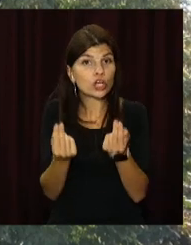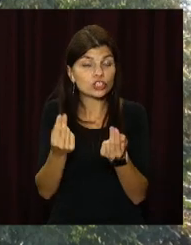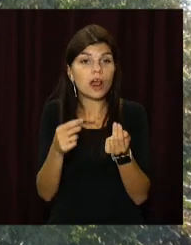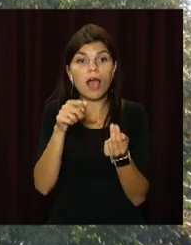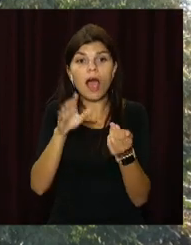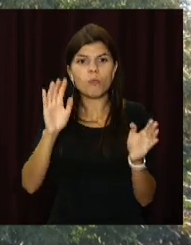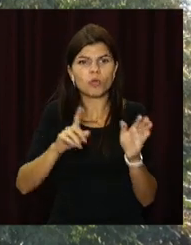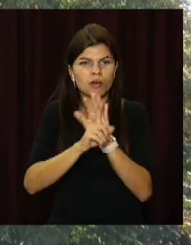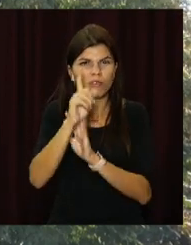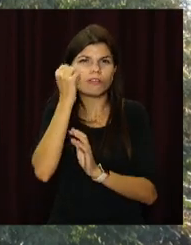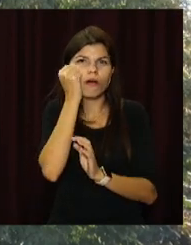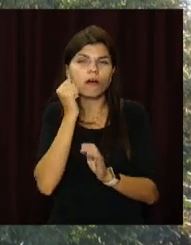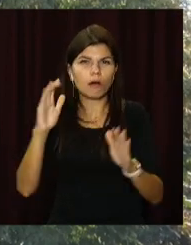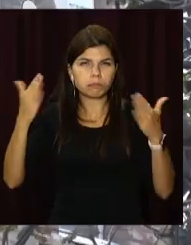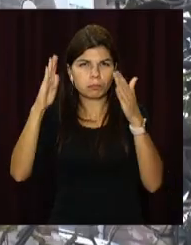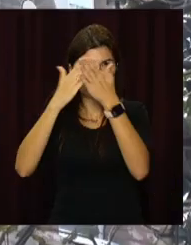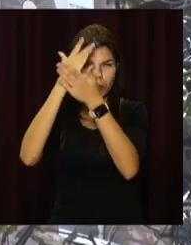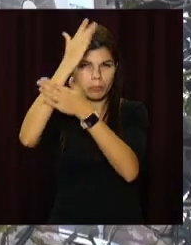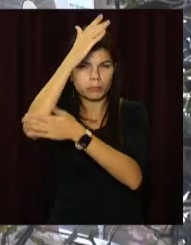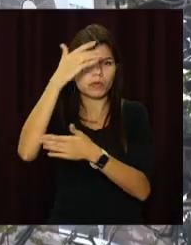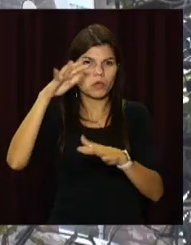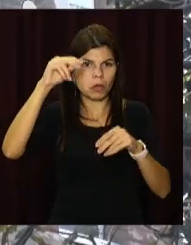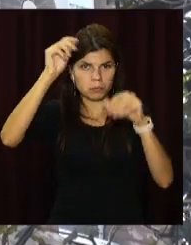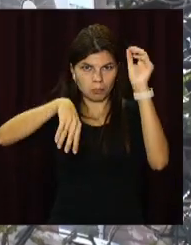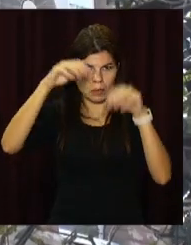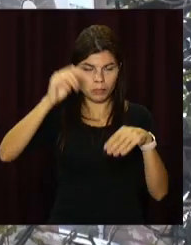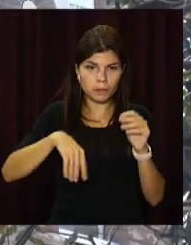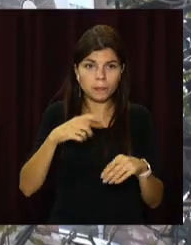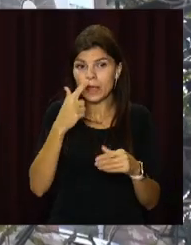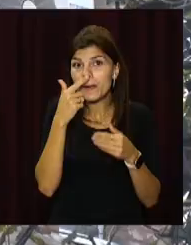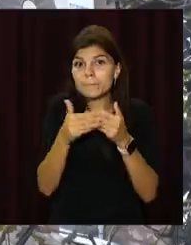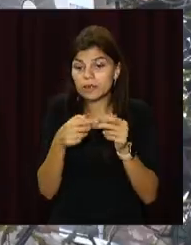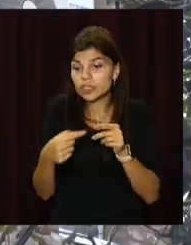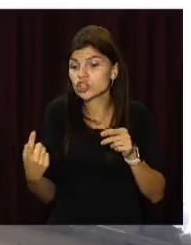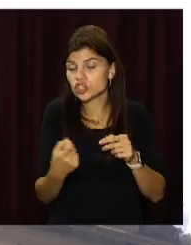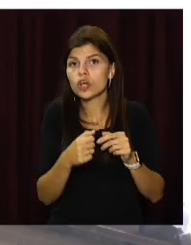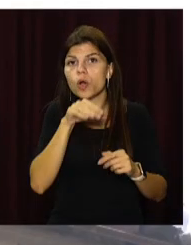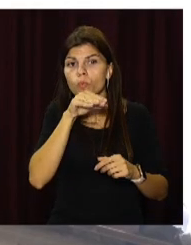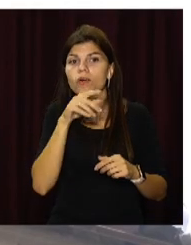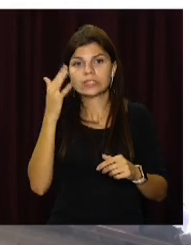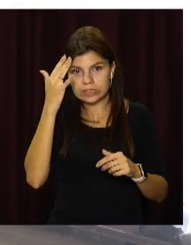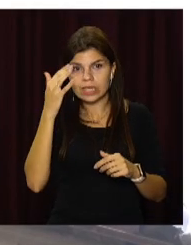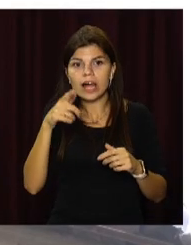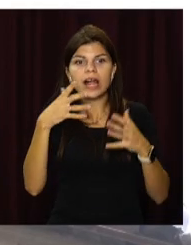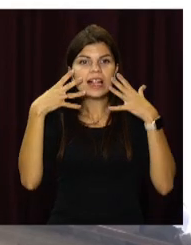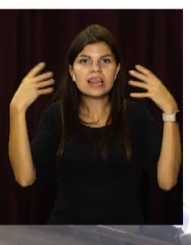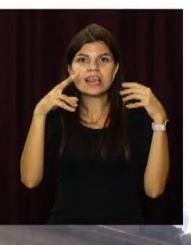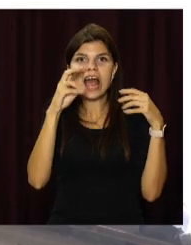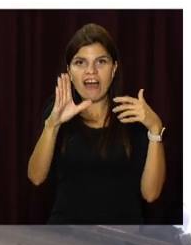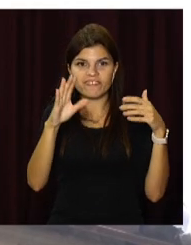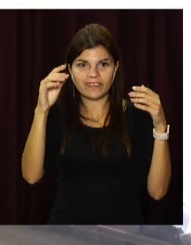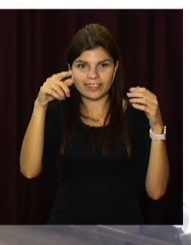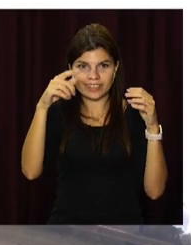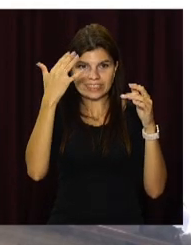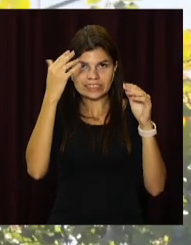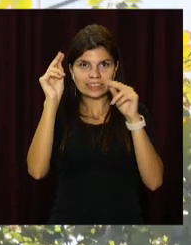споруда почала тріскатися, а декор осипатися на голови містян. У найближчі тижні фахівці знімуть зліпки з левів. З одного боку, де